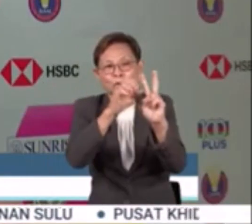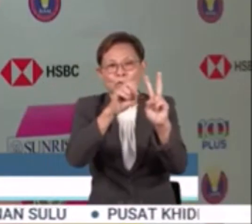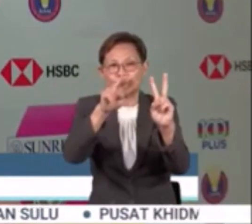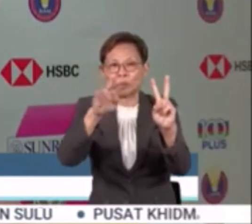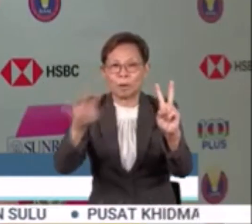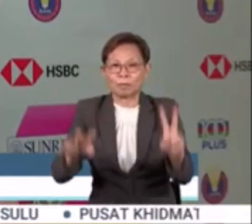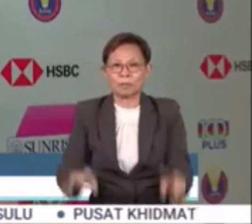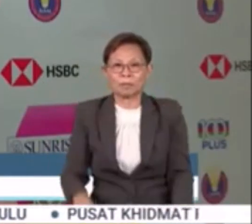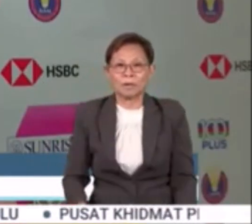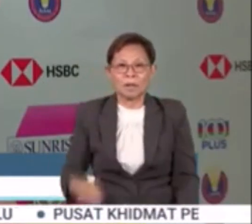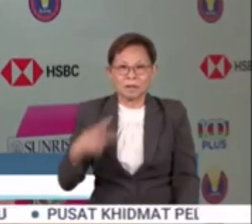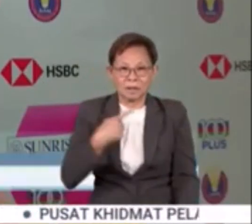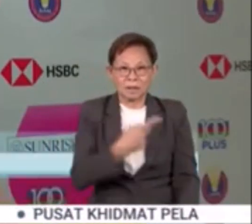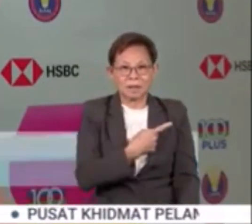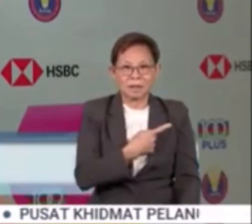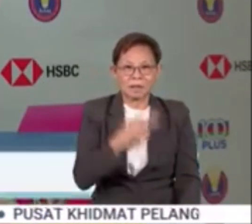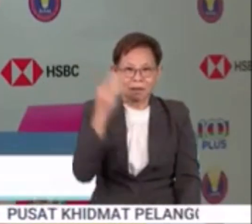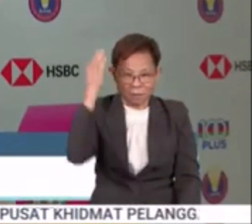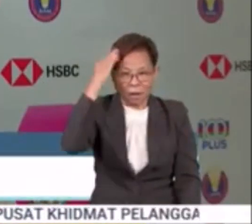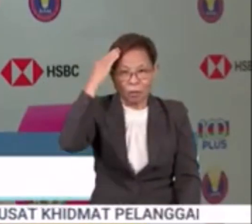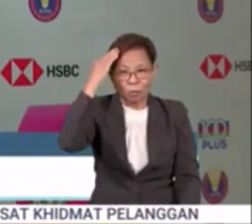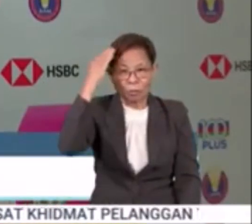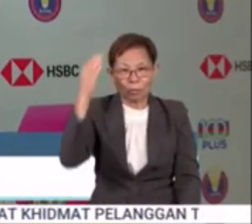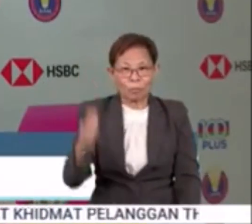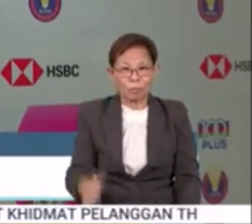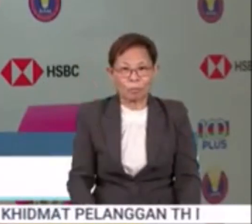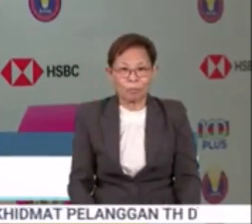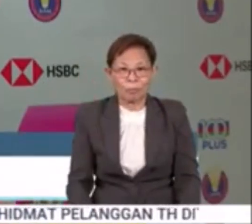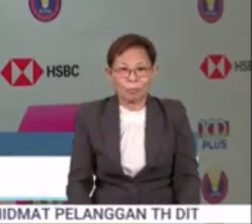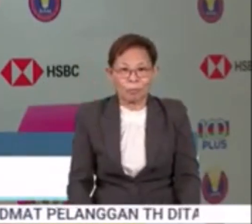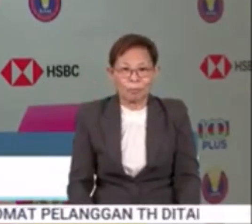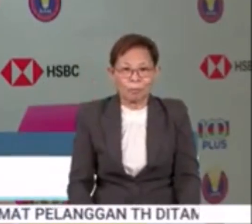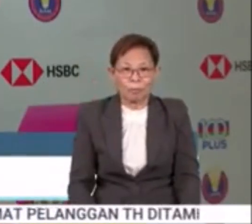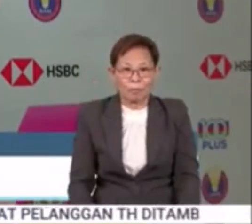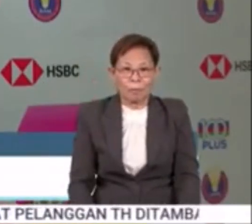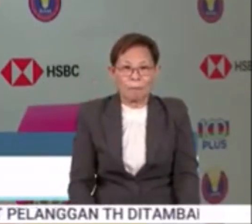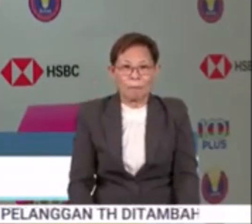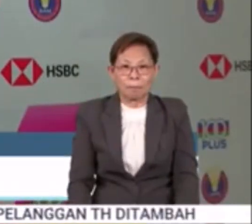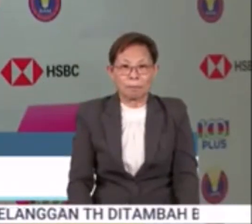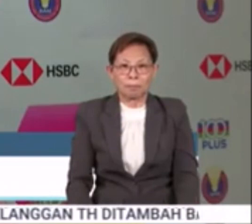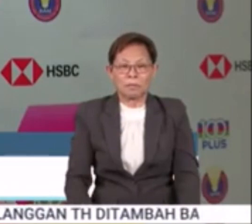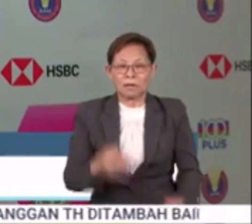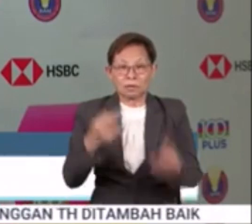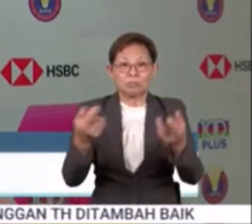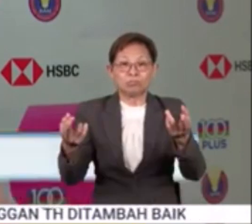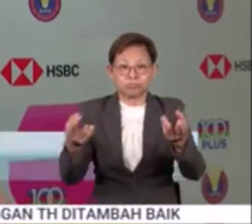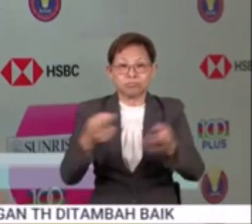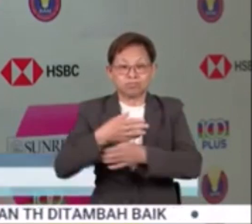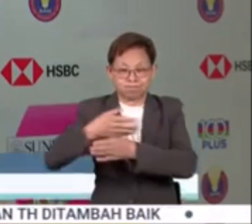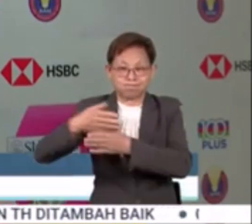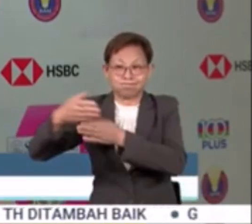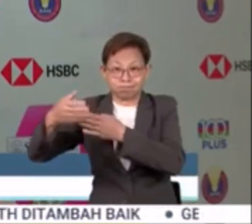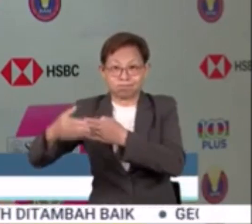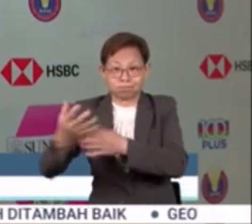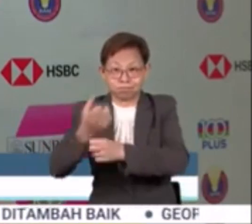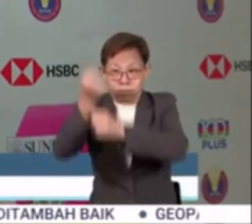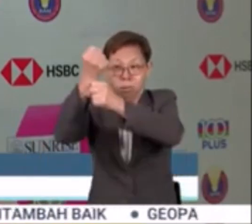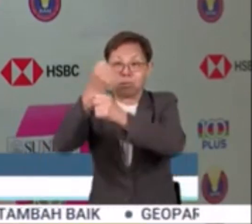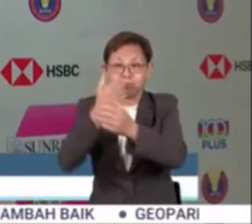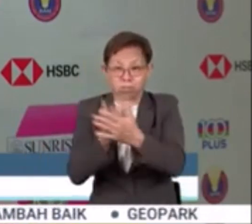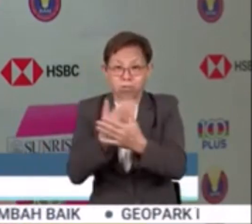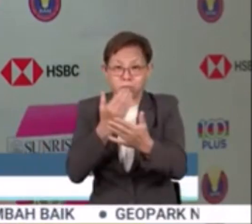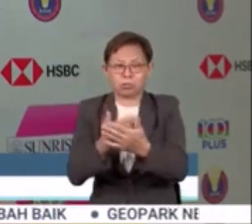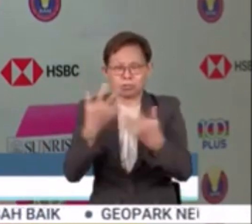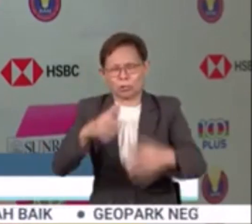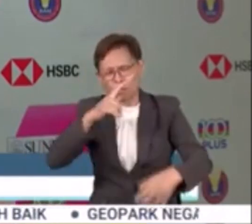ongkos kita tahu di penawaran yang sangat bagus dan dia sudah lama sudah